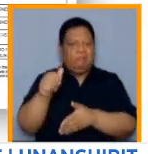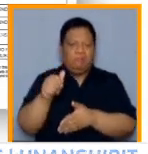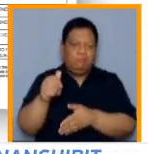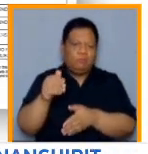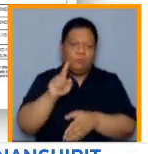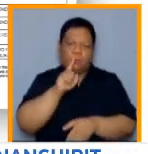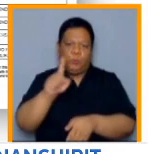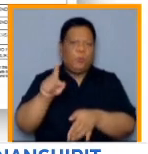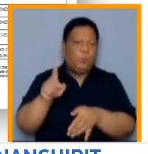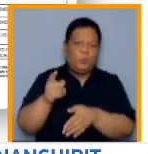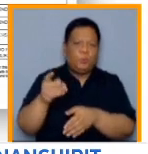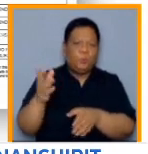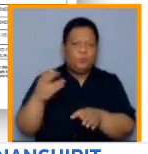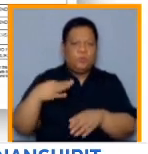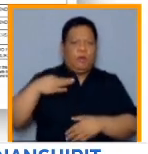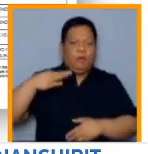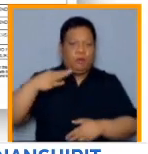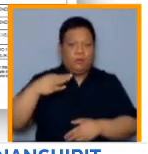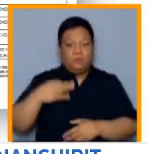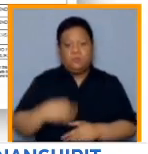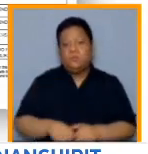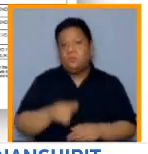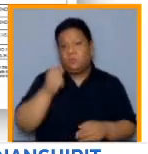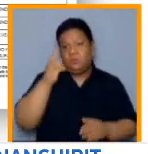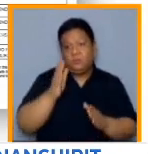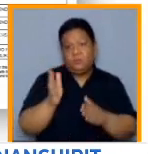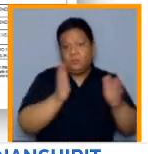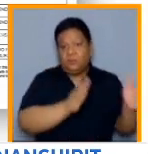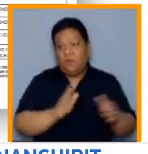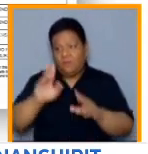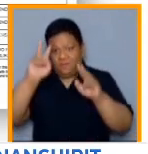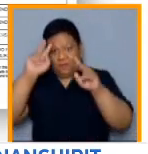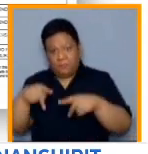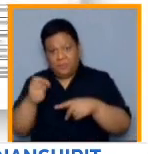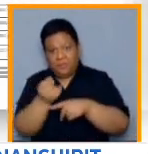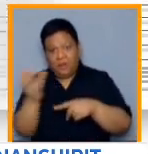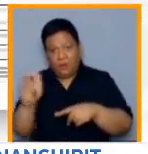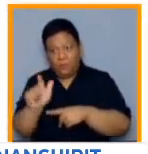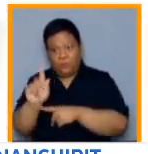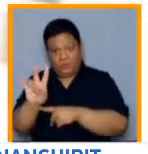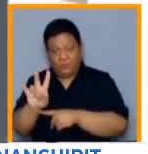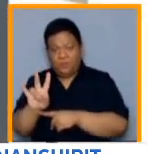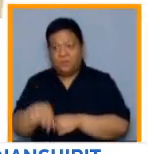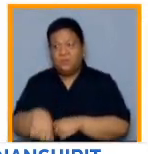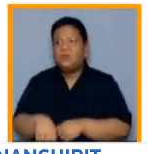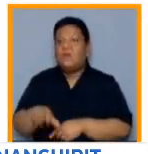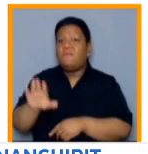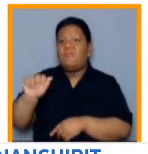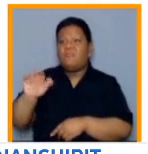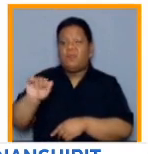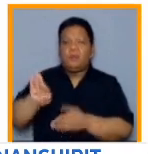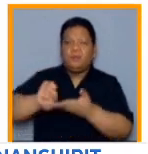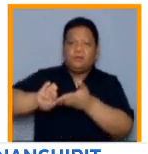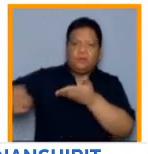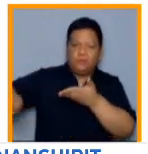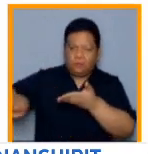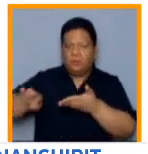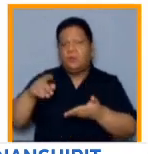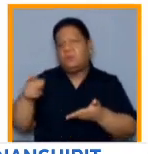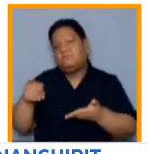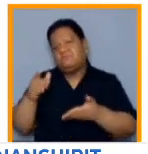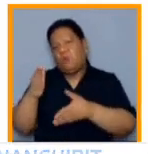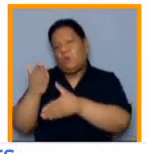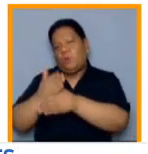ng COC para tumakbo bilang Vice President, 15 ang kinasuhan bilang nuisance candidates. Kaya sa eleksyon 2022,